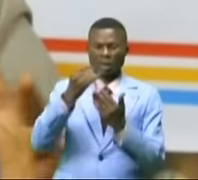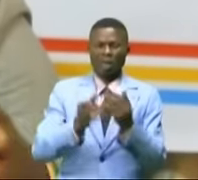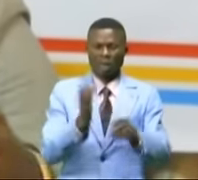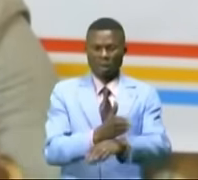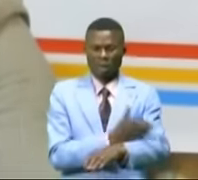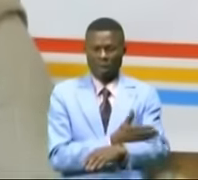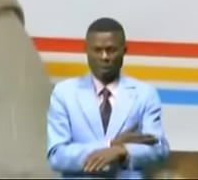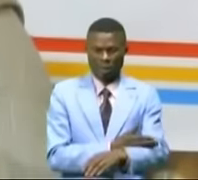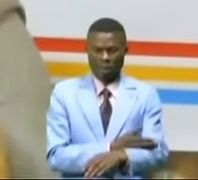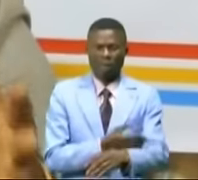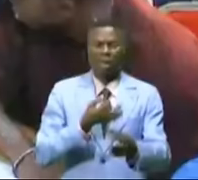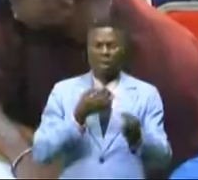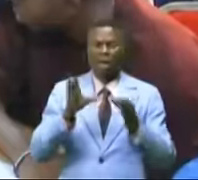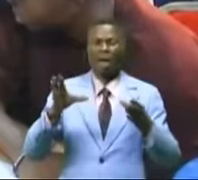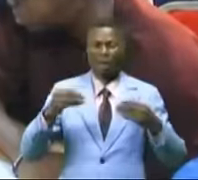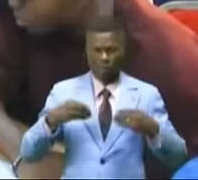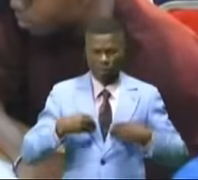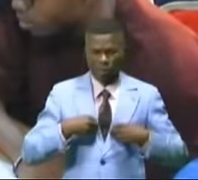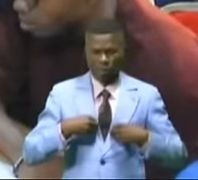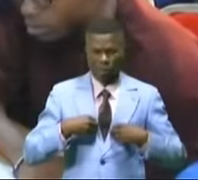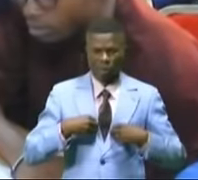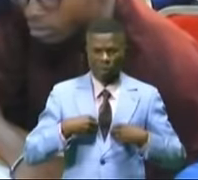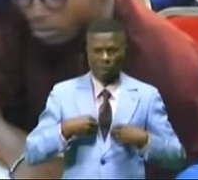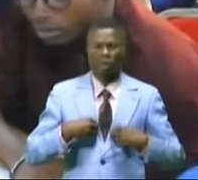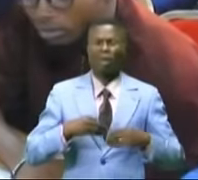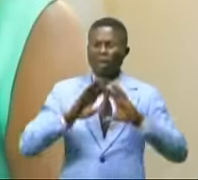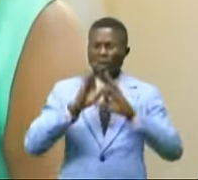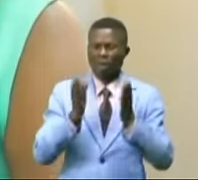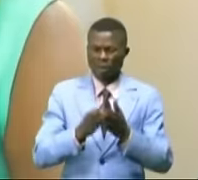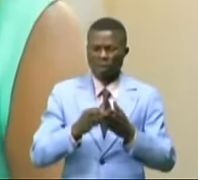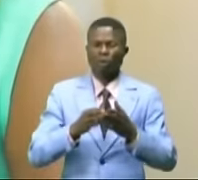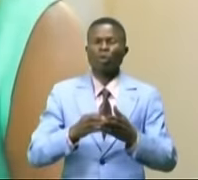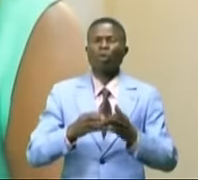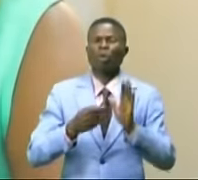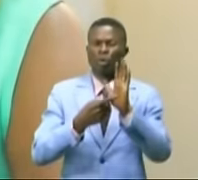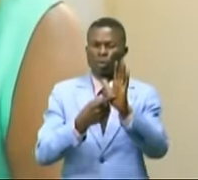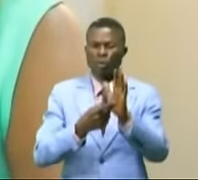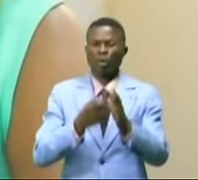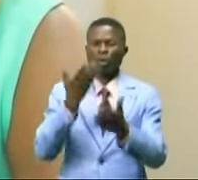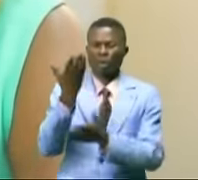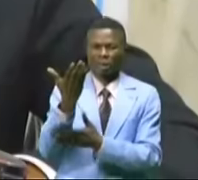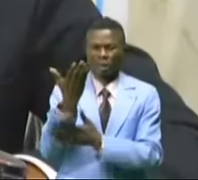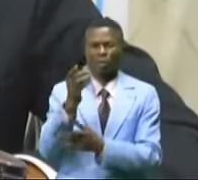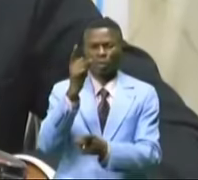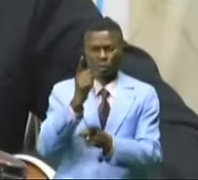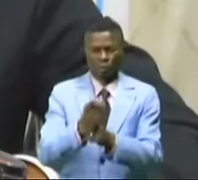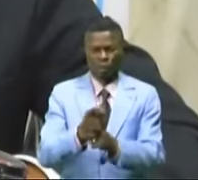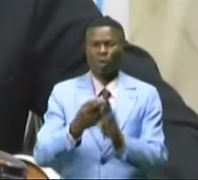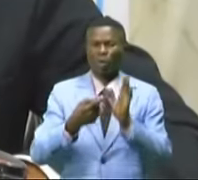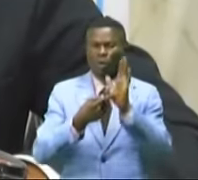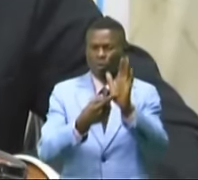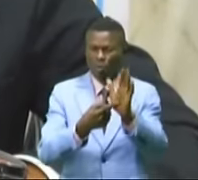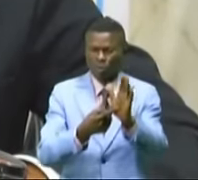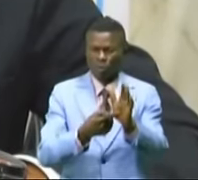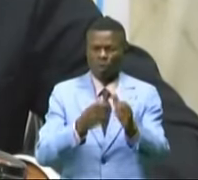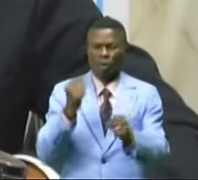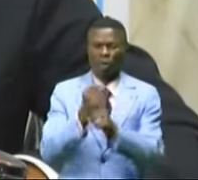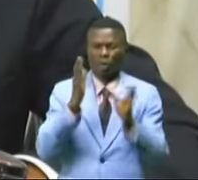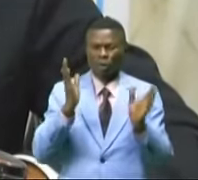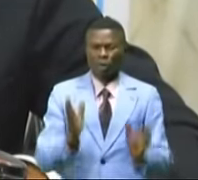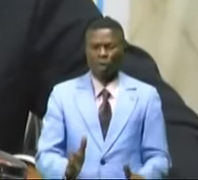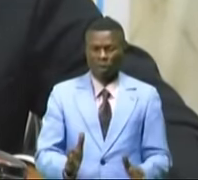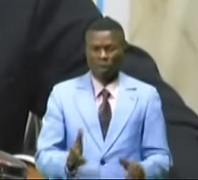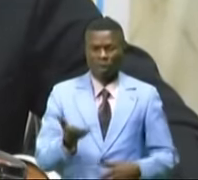enregistrés ont été reconnus et approuvés par tous. Les préoccupations et revendications légitimes présentées par le représentant